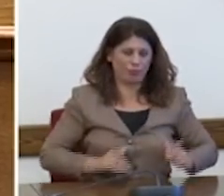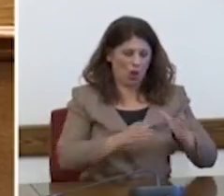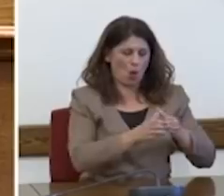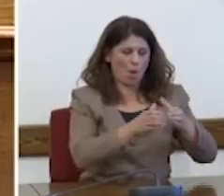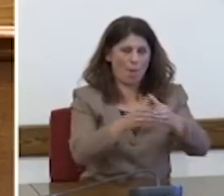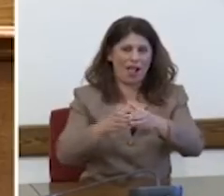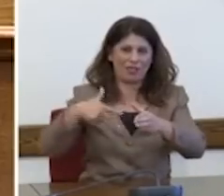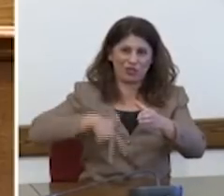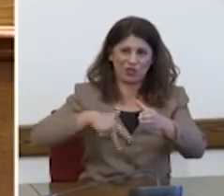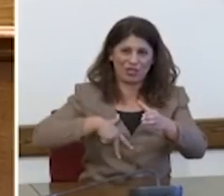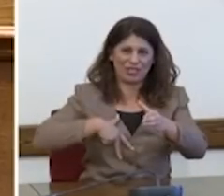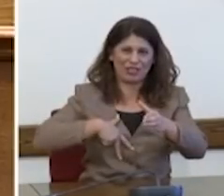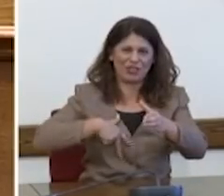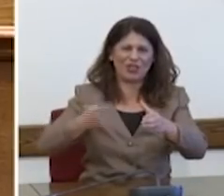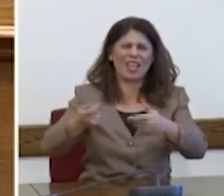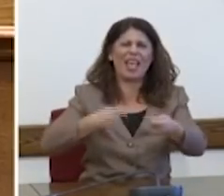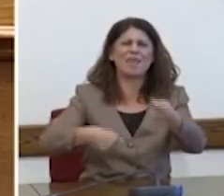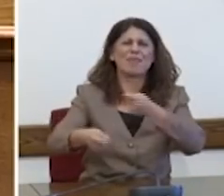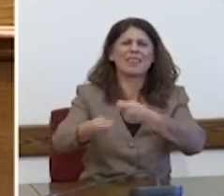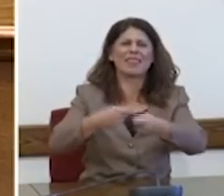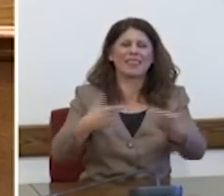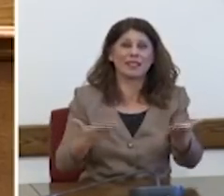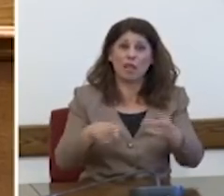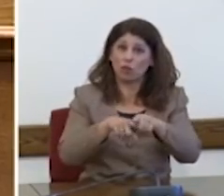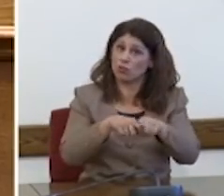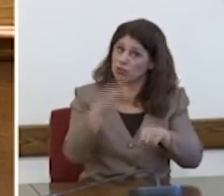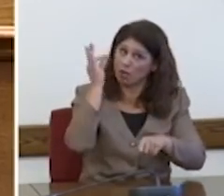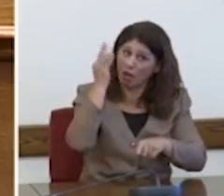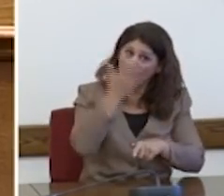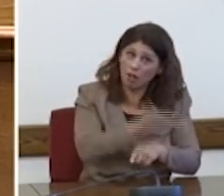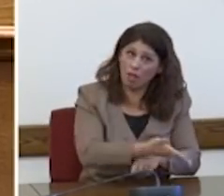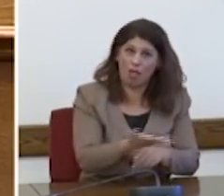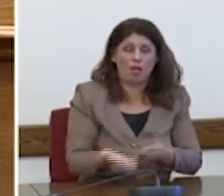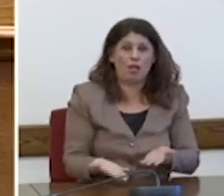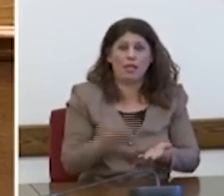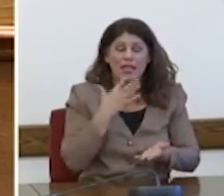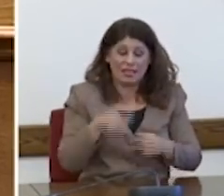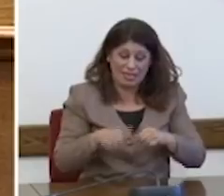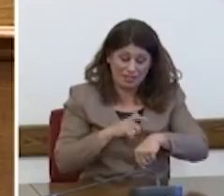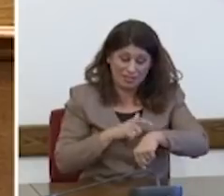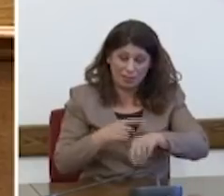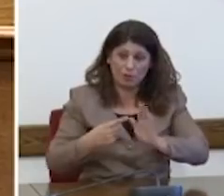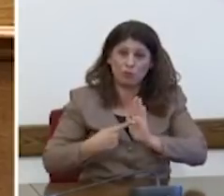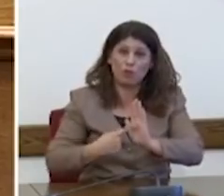αυτά αφορούν άμεσα και τη Γαλλία. Γιατί την ίδια ώρα που εσείς προβάλλετε την ευρωπαϊκή